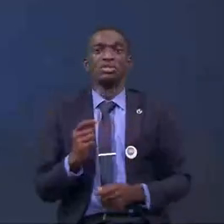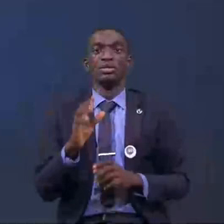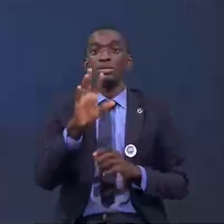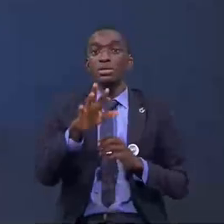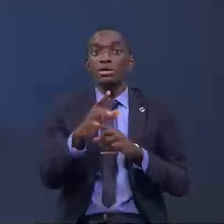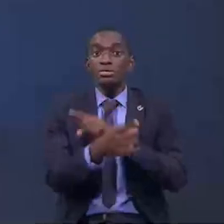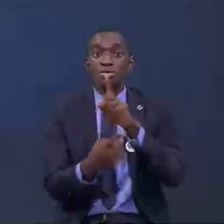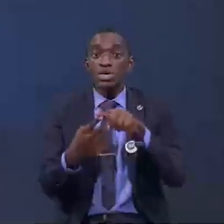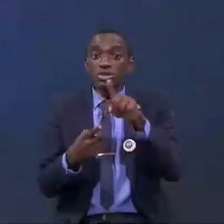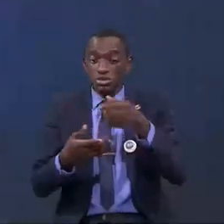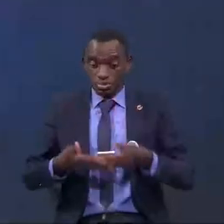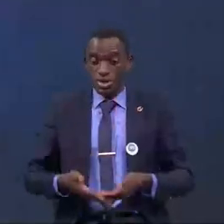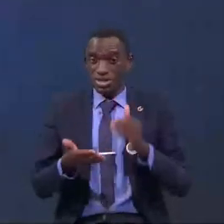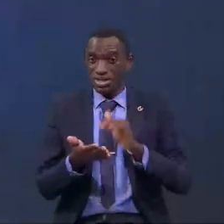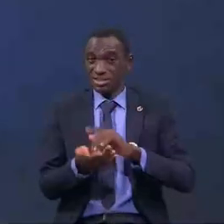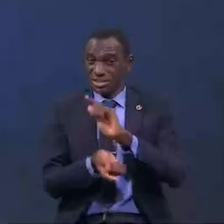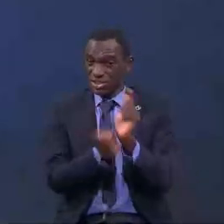Quand un changement vient dans ta vie,